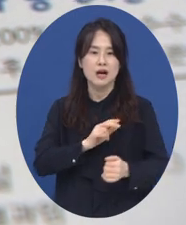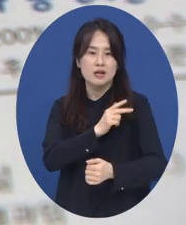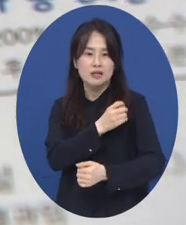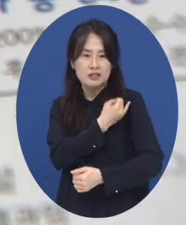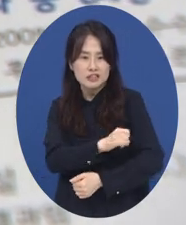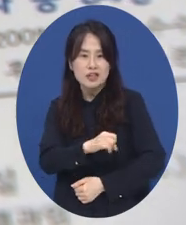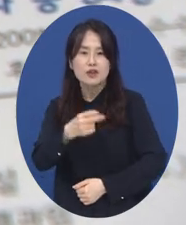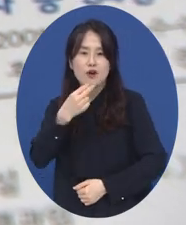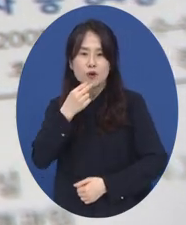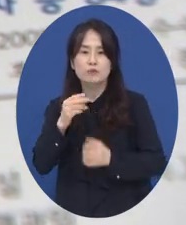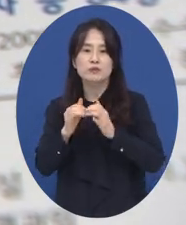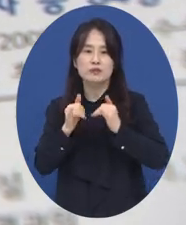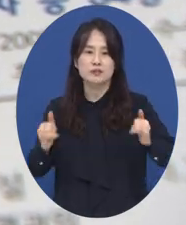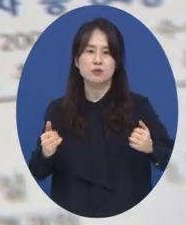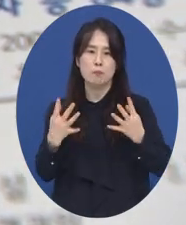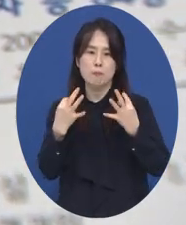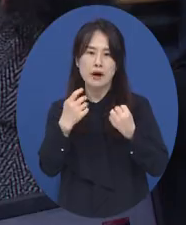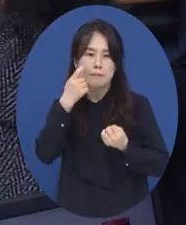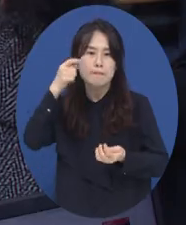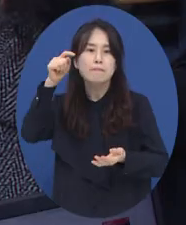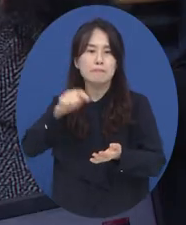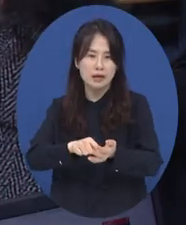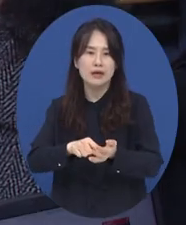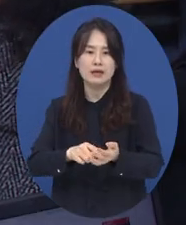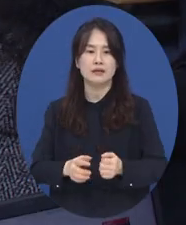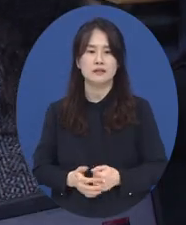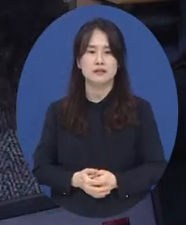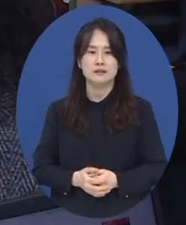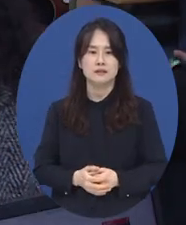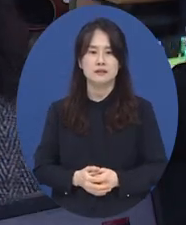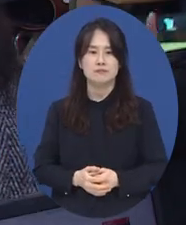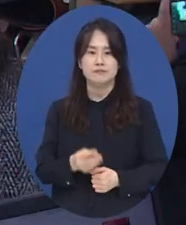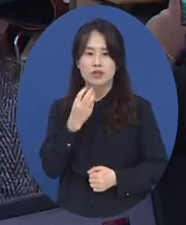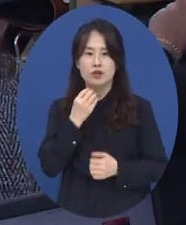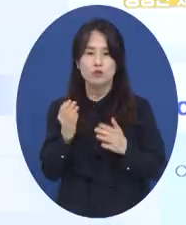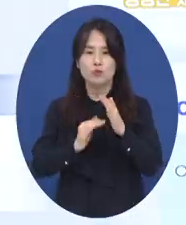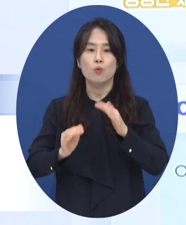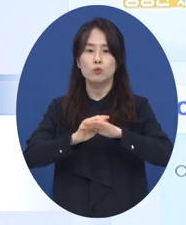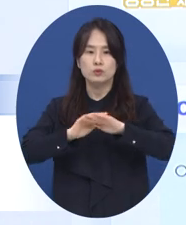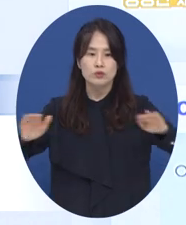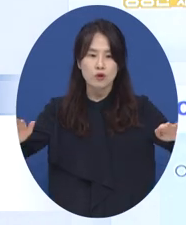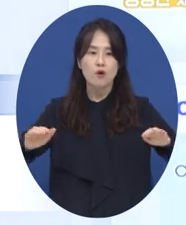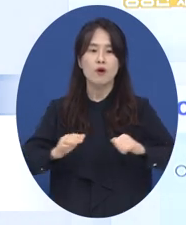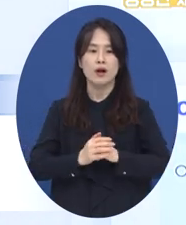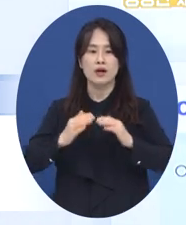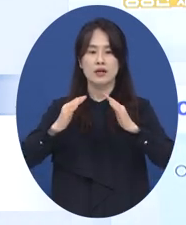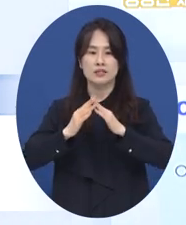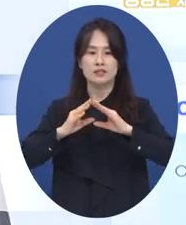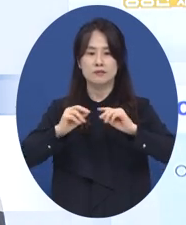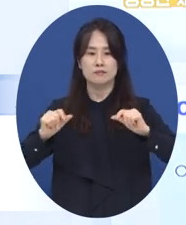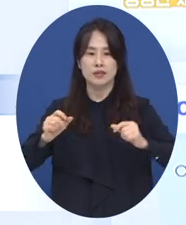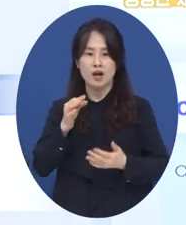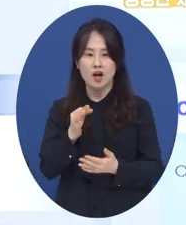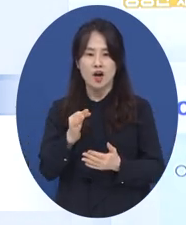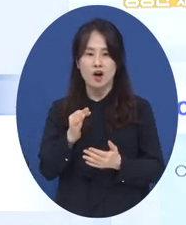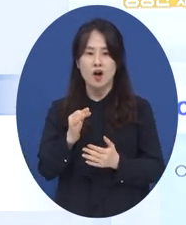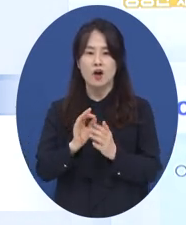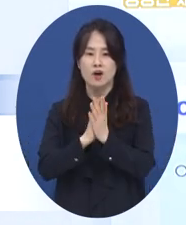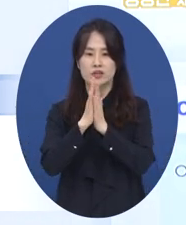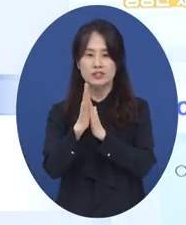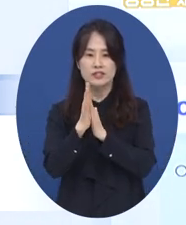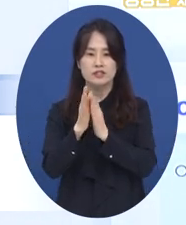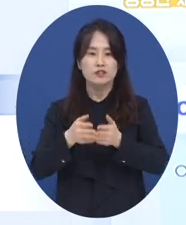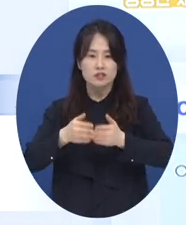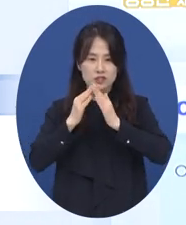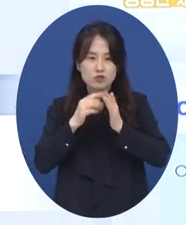중개업자 들도 대거 적발됐습니다 경기도는 공정한 부동산 질 거래 주도 확립을 위해 부